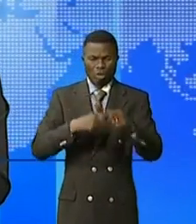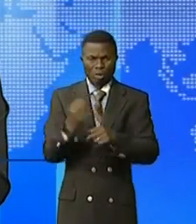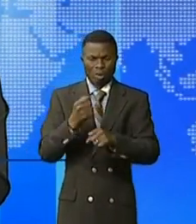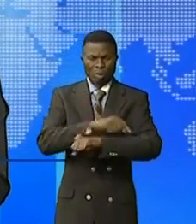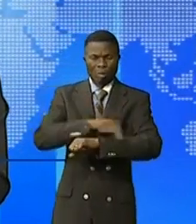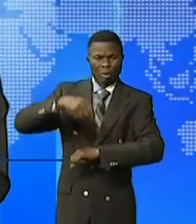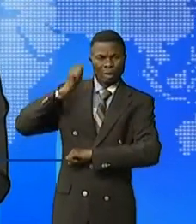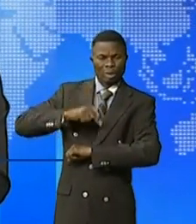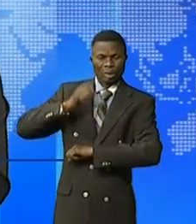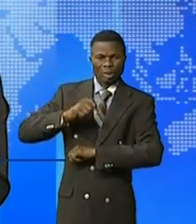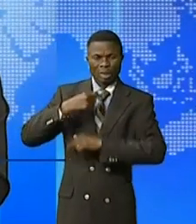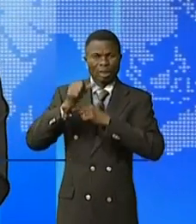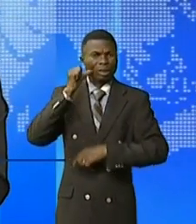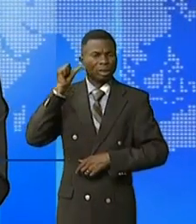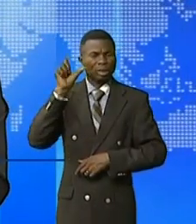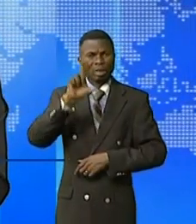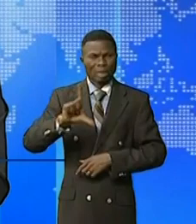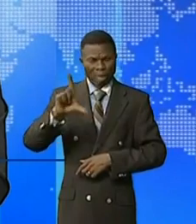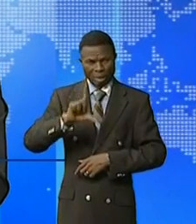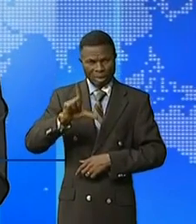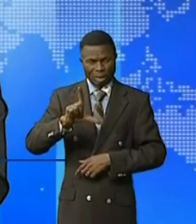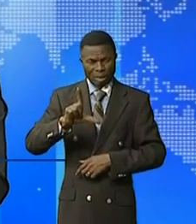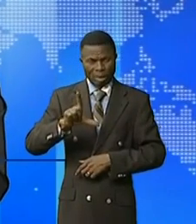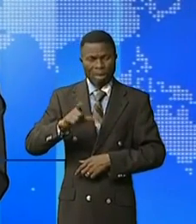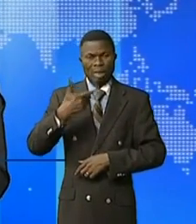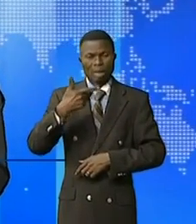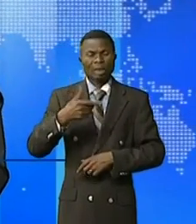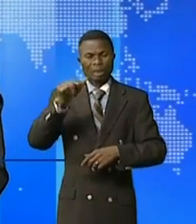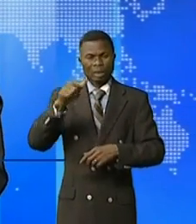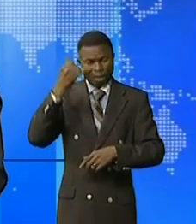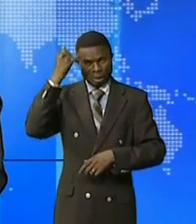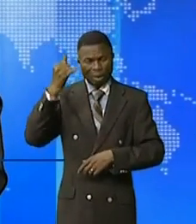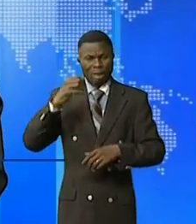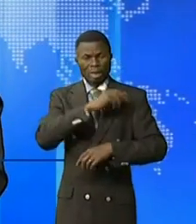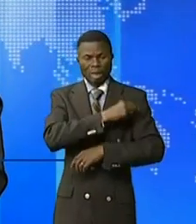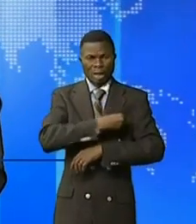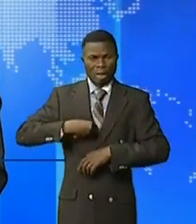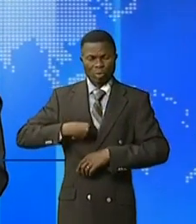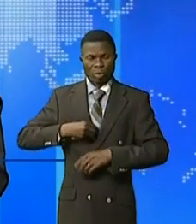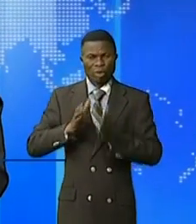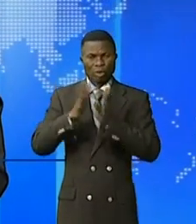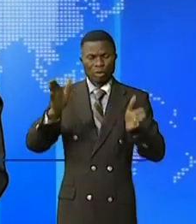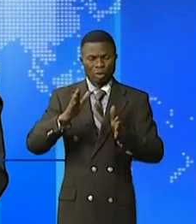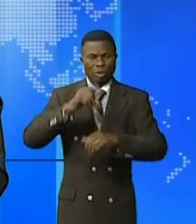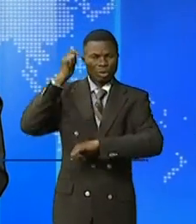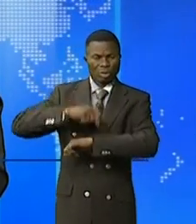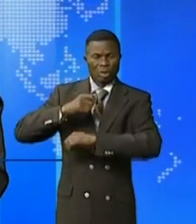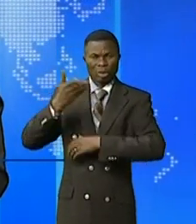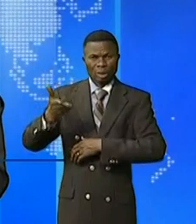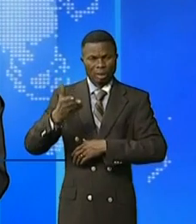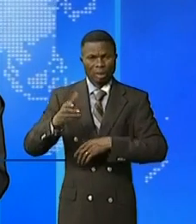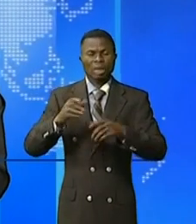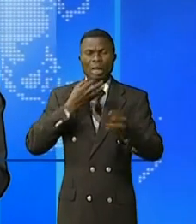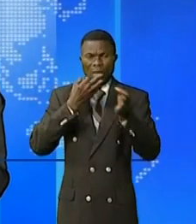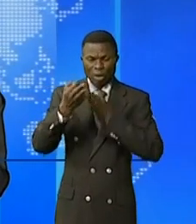a eu lieu hier lundi, vous le savez, dans son mercurial. Le procureur général près la Cour de cassation, Victor Ntumba, est